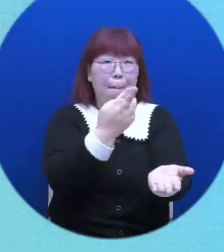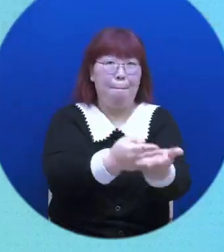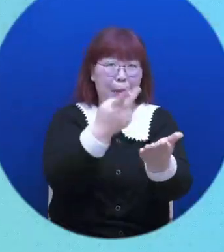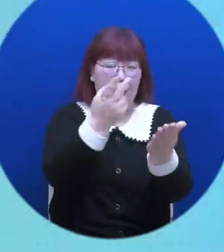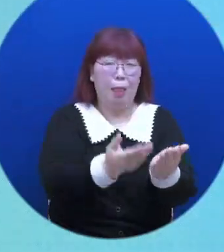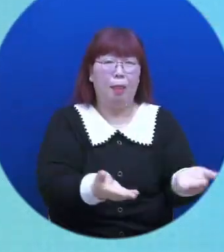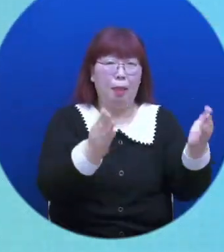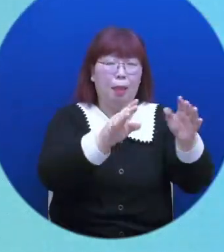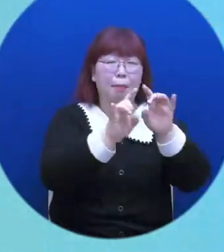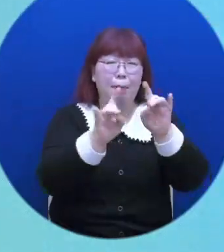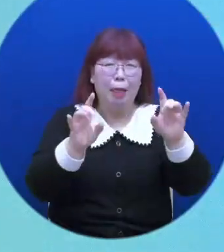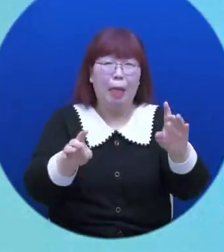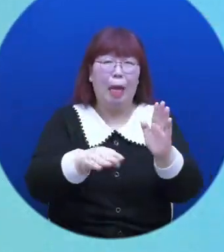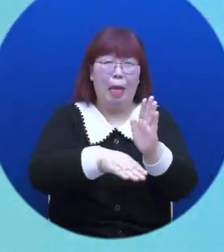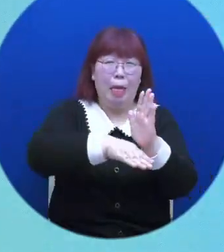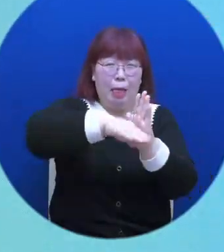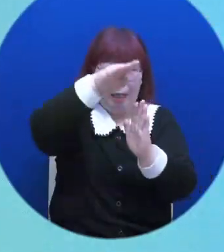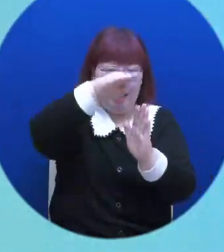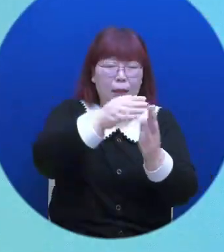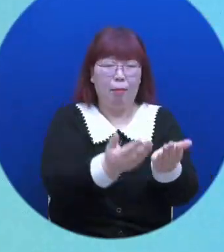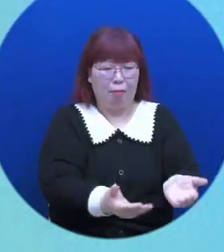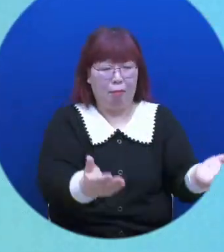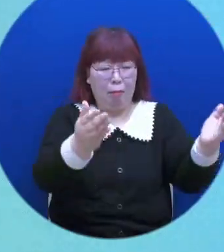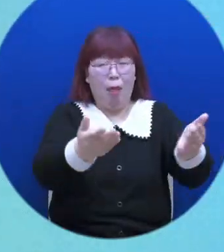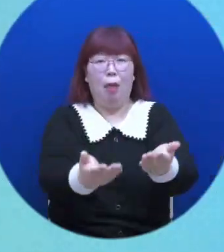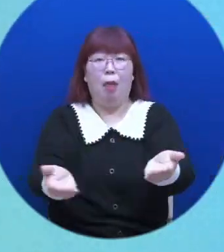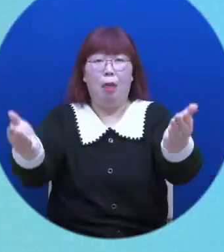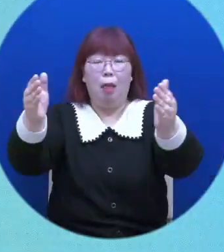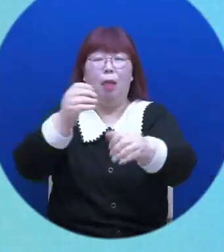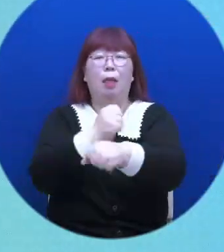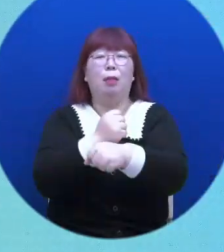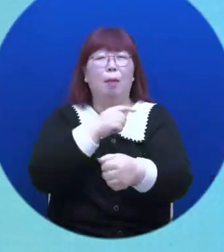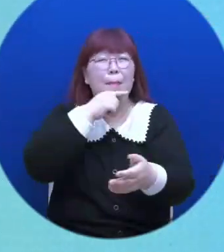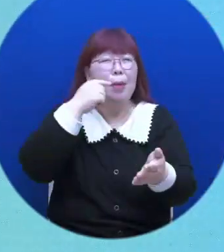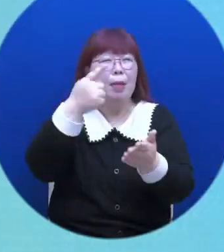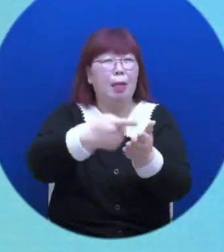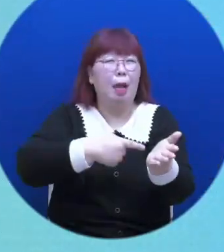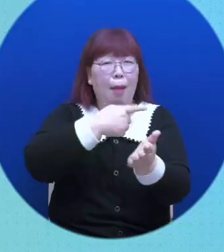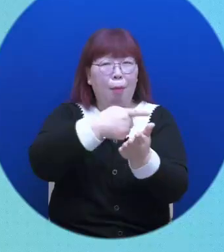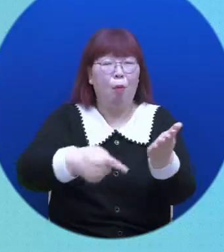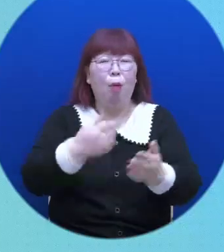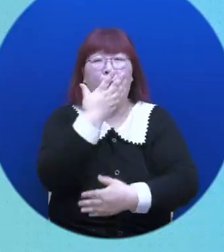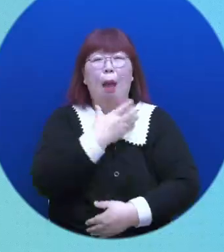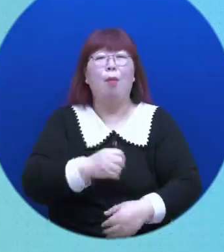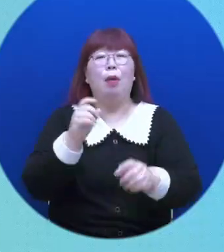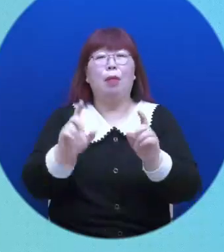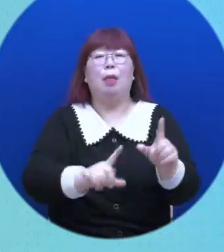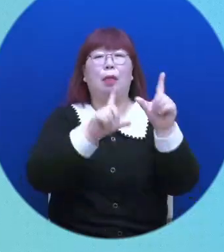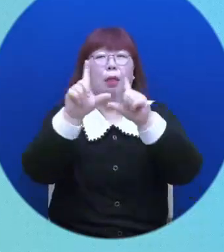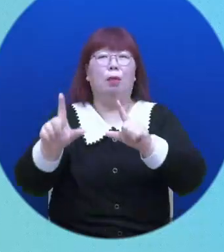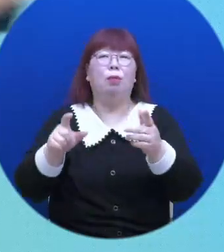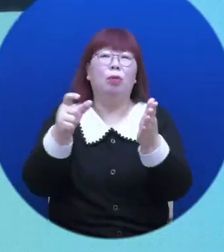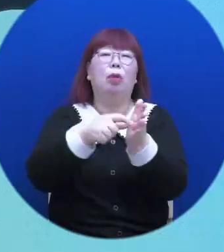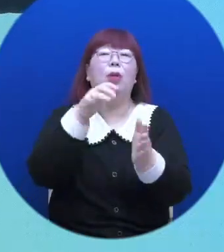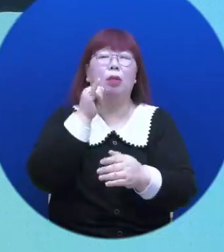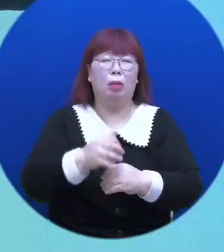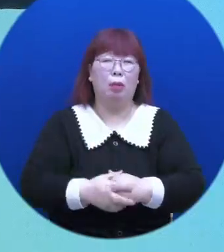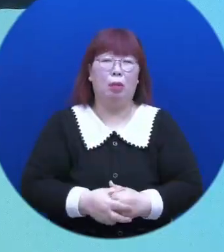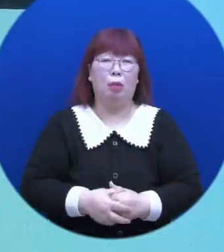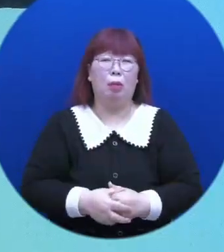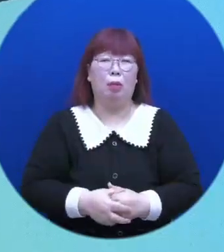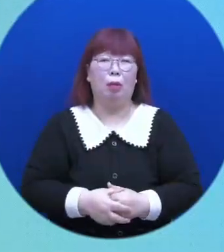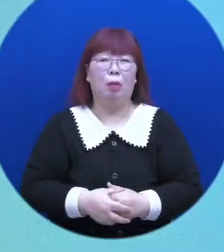가득 잠기고 그 기름을 팔아 빚 다 갚고 행복하게 살았다. 이렇게 기록하고 있잖아요. 뭘